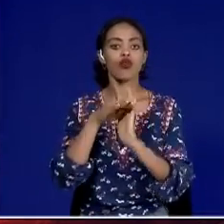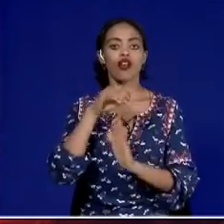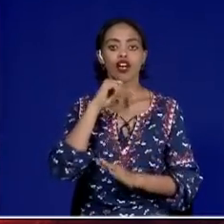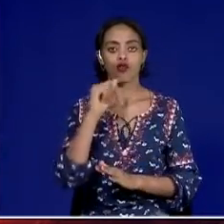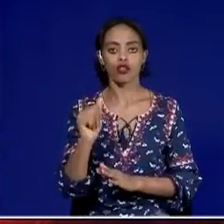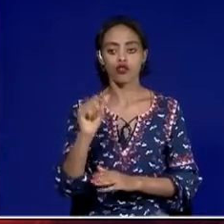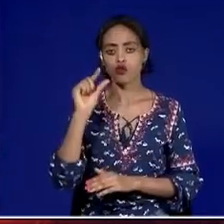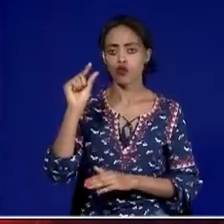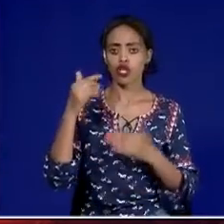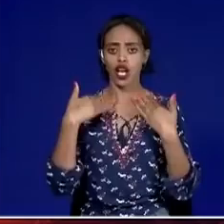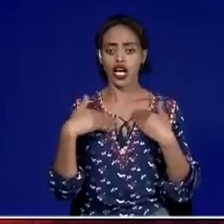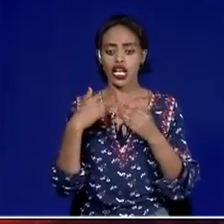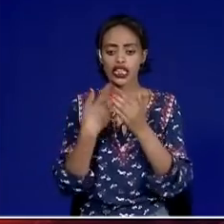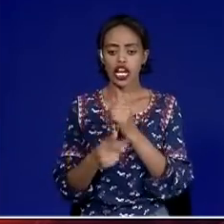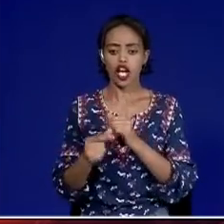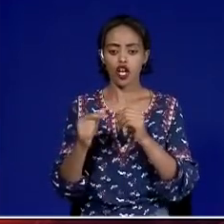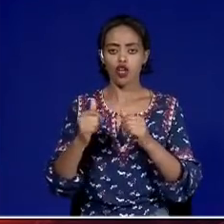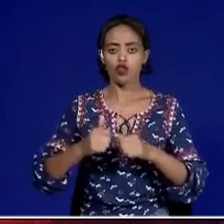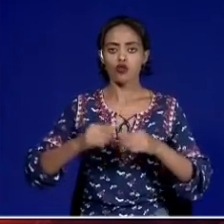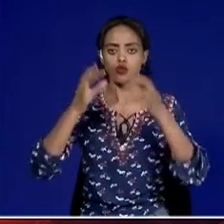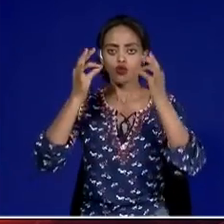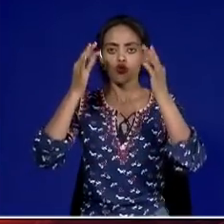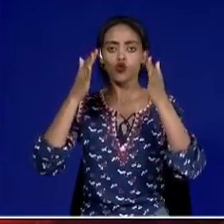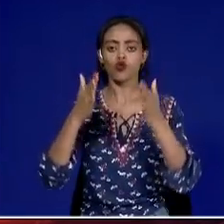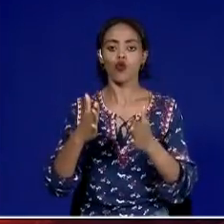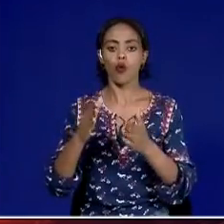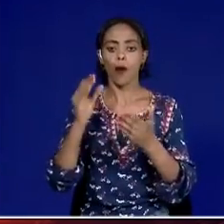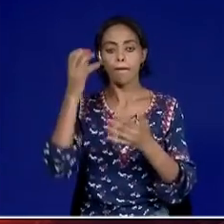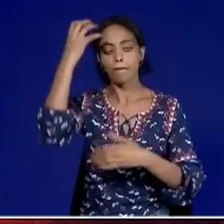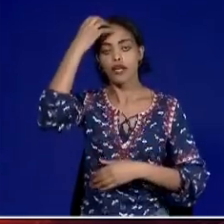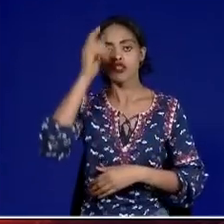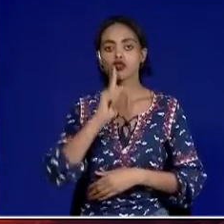አካል አጥራ ለውንንዎ መንግስት ይሆንንዮ